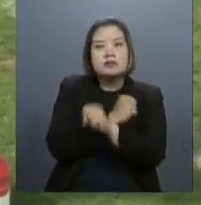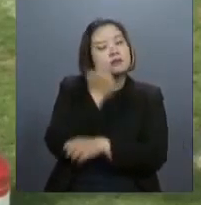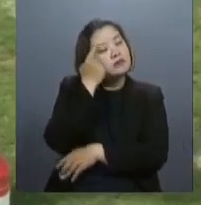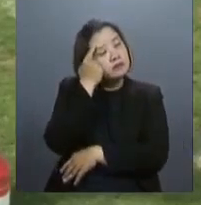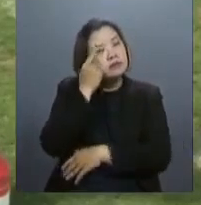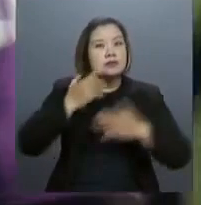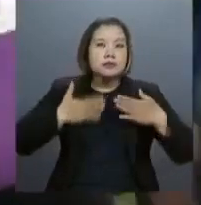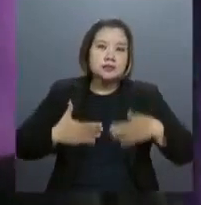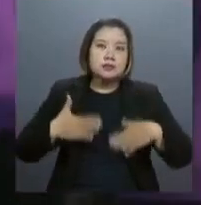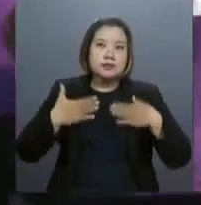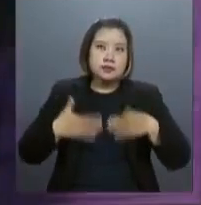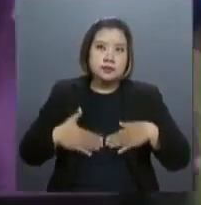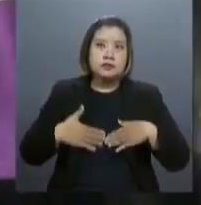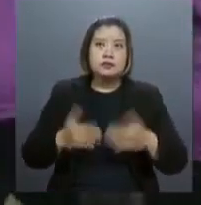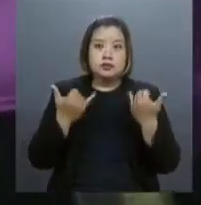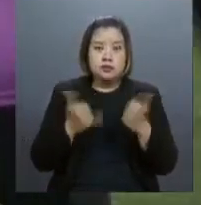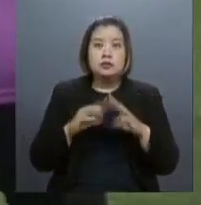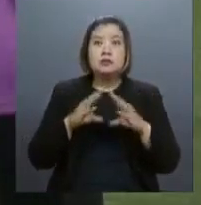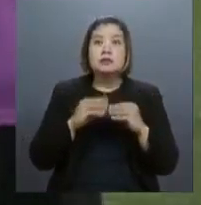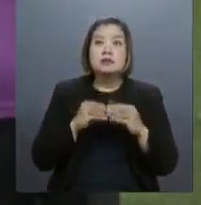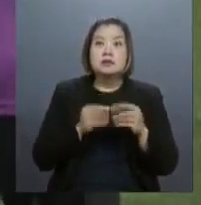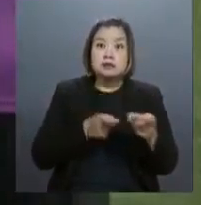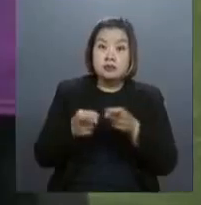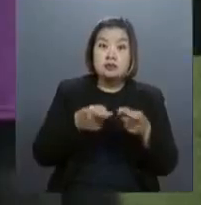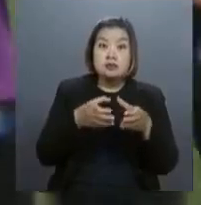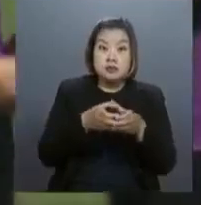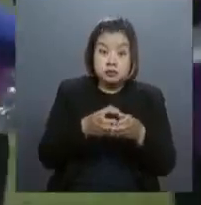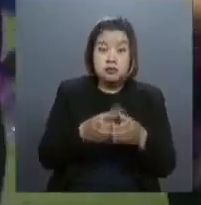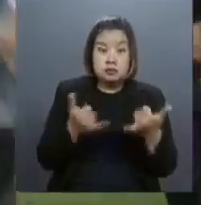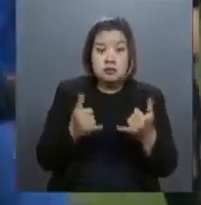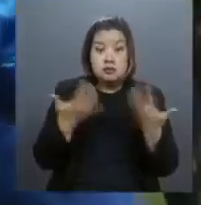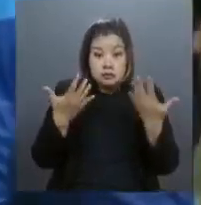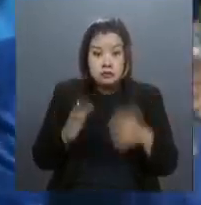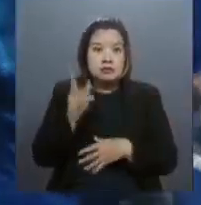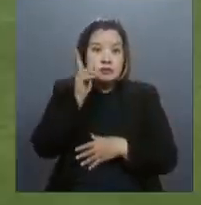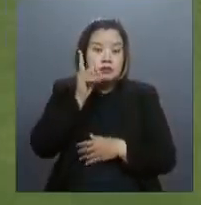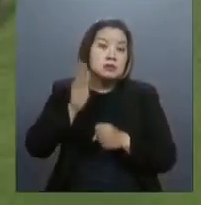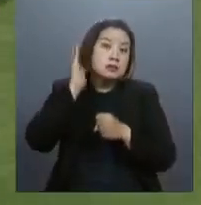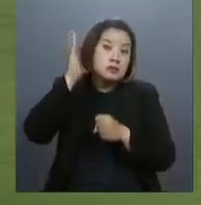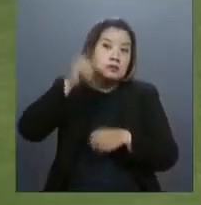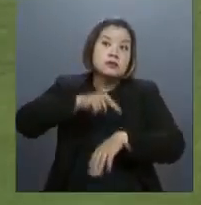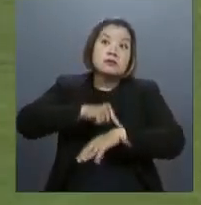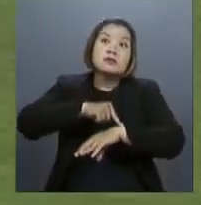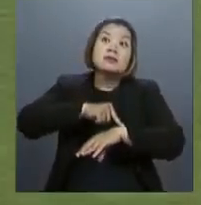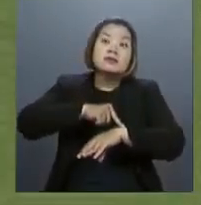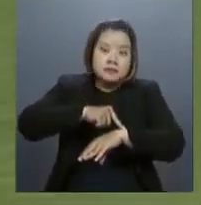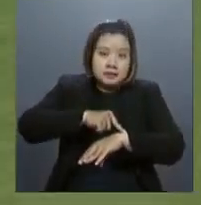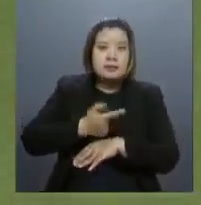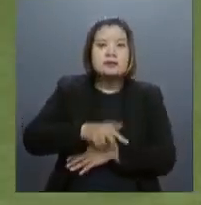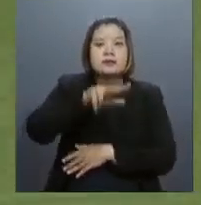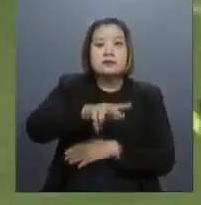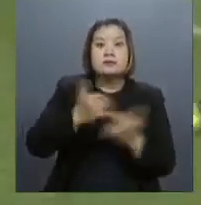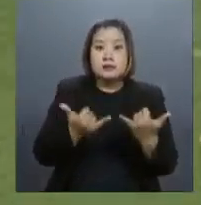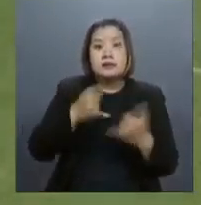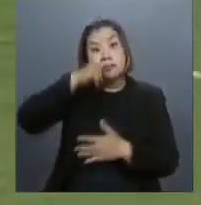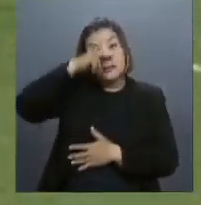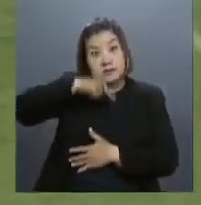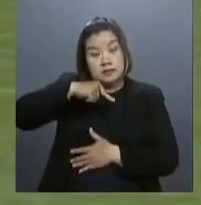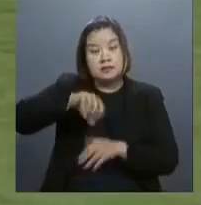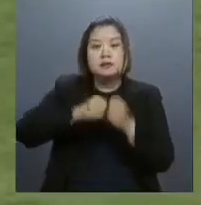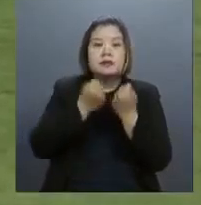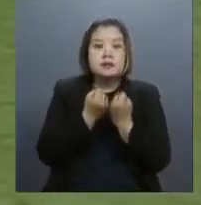วันนี้จะมีการประชุมผู้จัดการทีมและแถลงข่าวก่อนการแข่งขันในเวลา 15:30 นตามเวลาประเทศไทยที่สมาคมฟุตบอลอิ